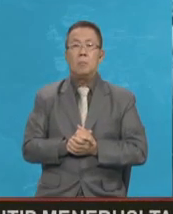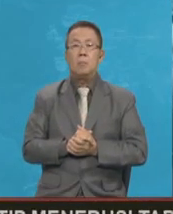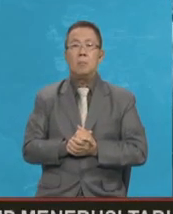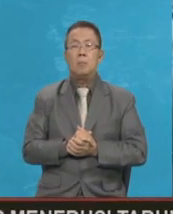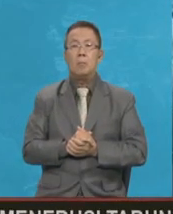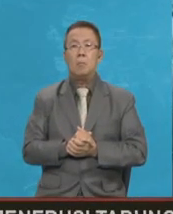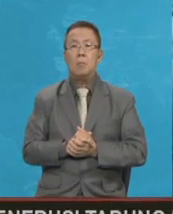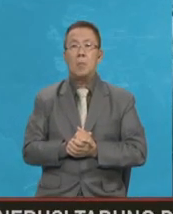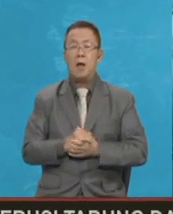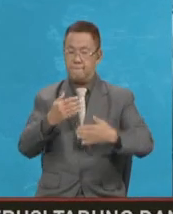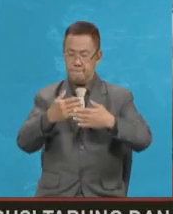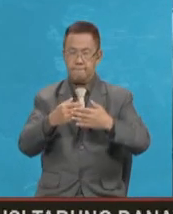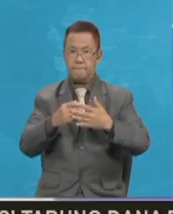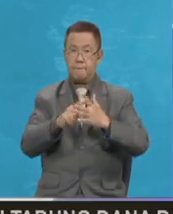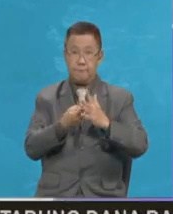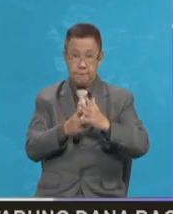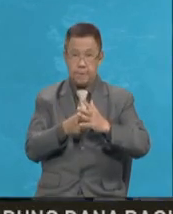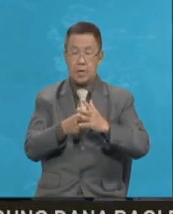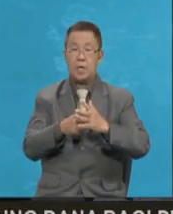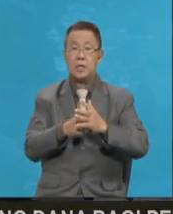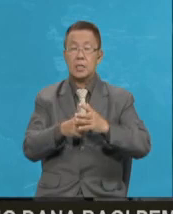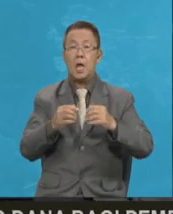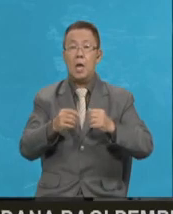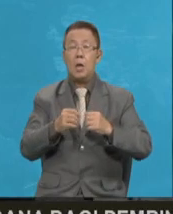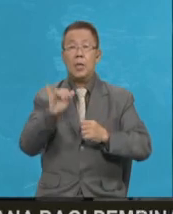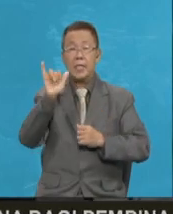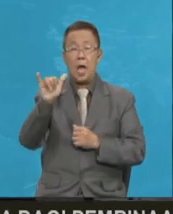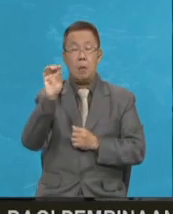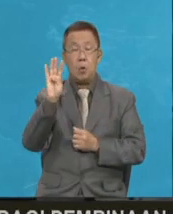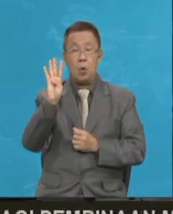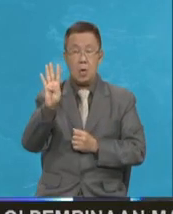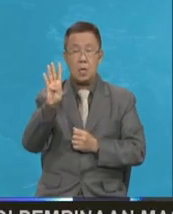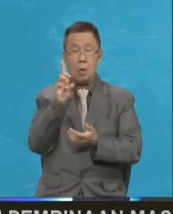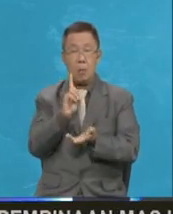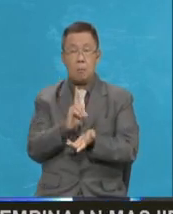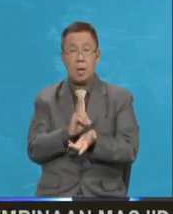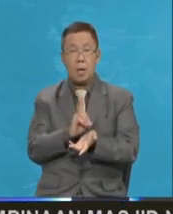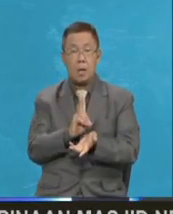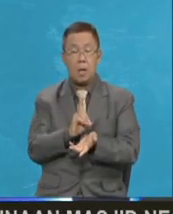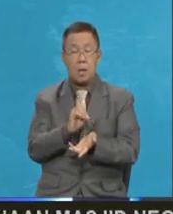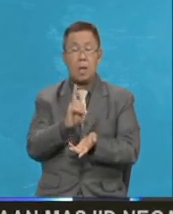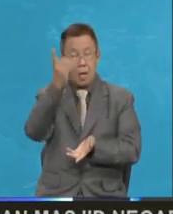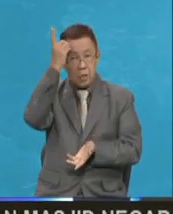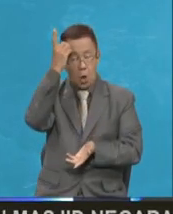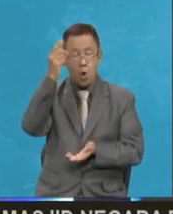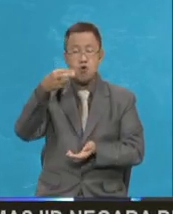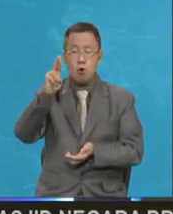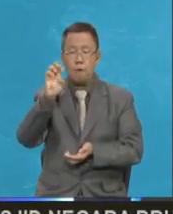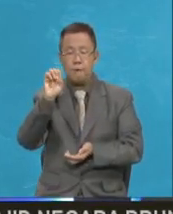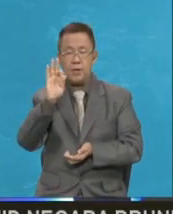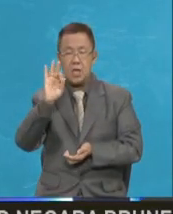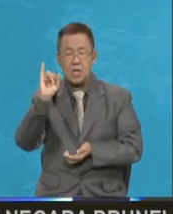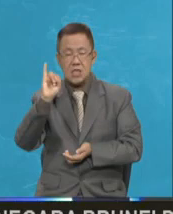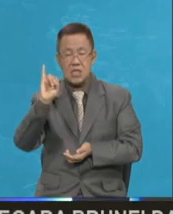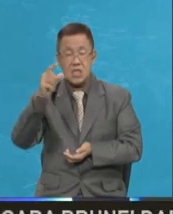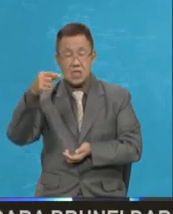Kyuhyun terdahulu peresmian persidangan disempurnakan oleh yang berbahagia Datuk Haji Muhammad Rofiq Eben